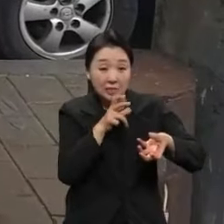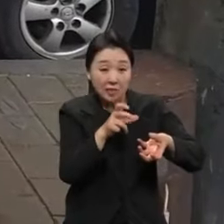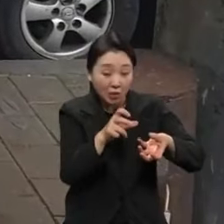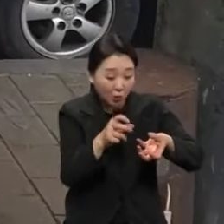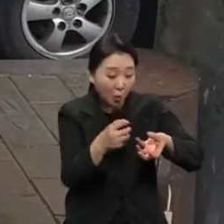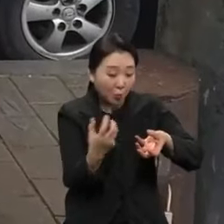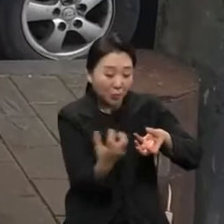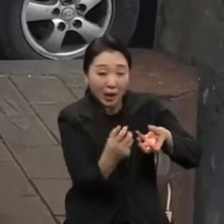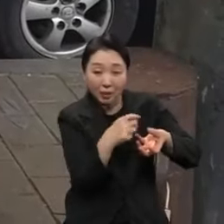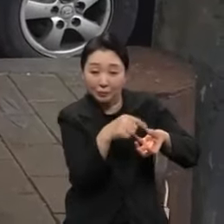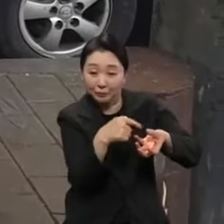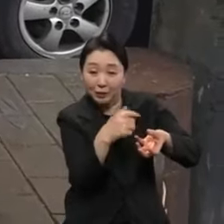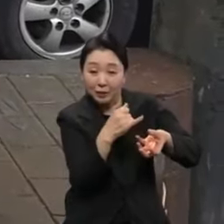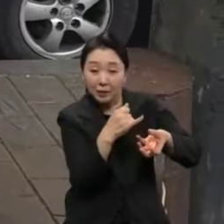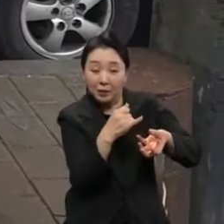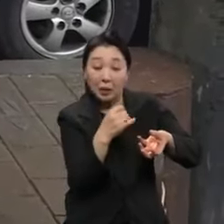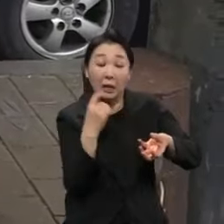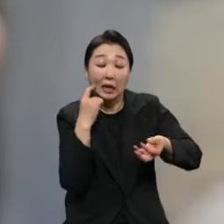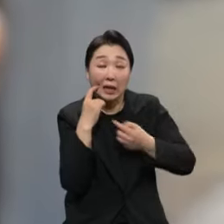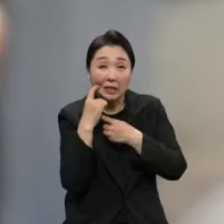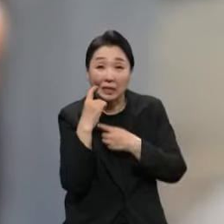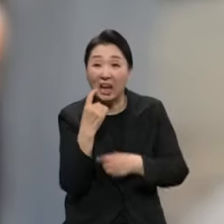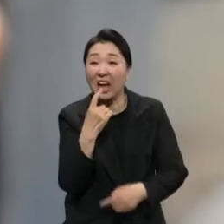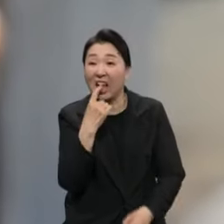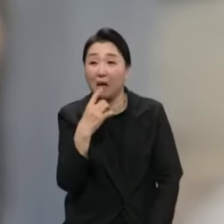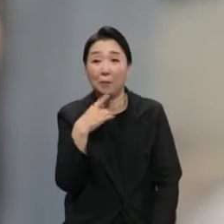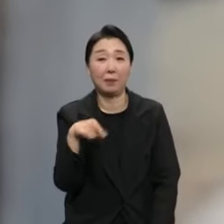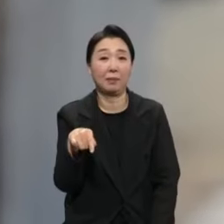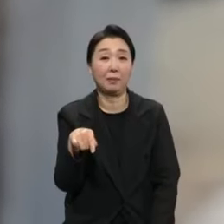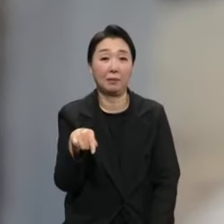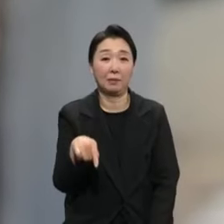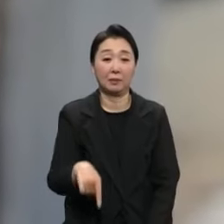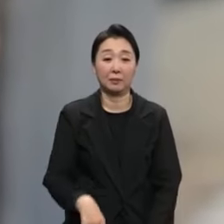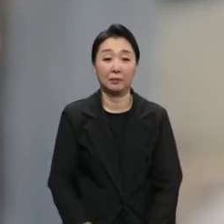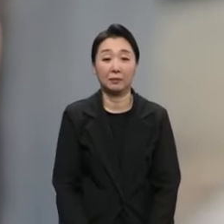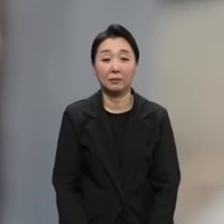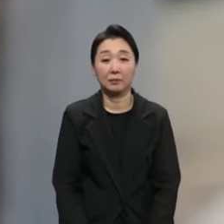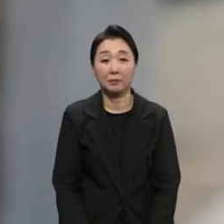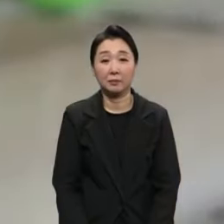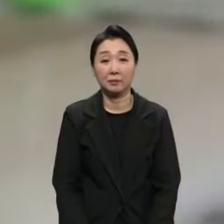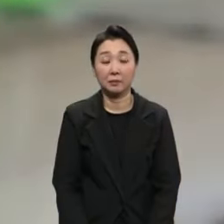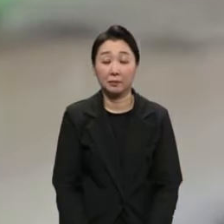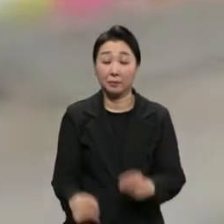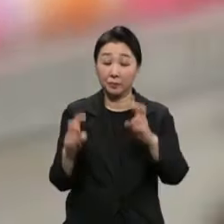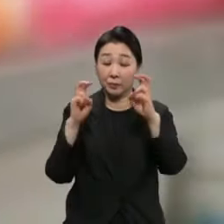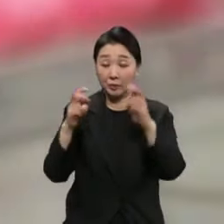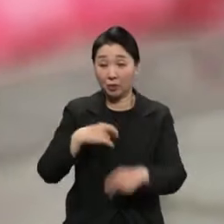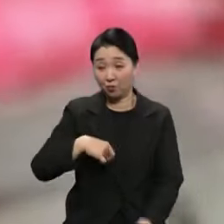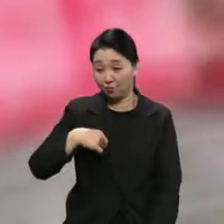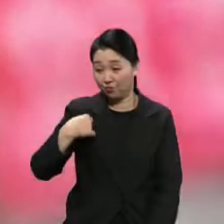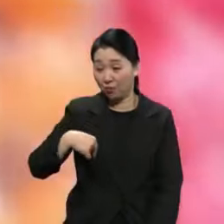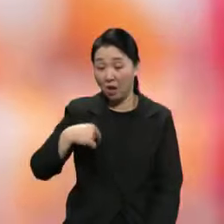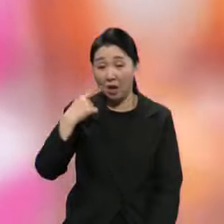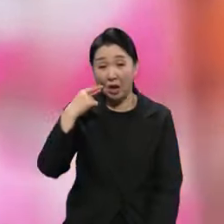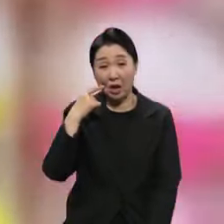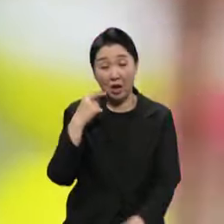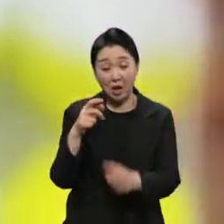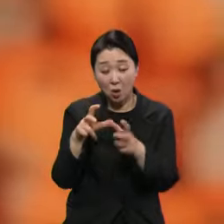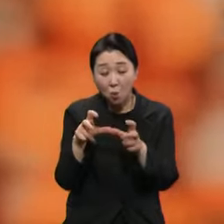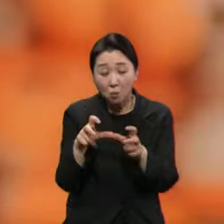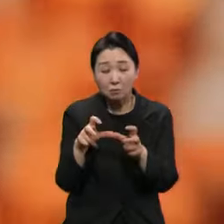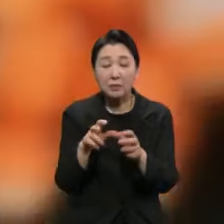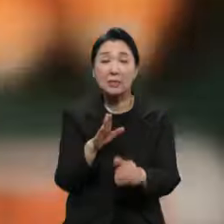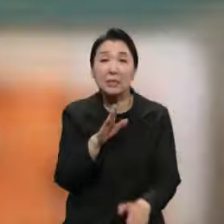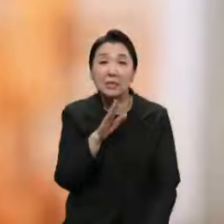겹겹이 쌓여 있는 반면에 가짜 골프공은 흰색으로만 되어 있습니다. 이 업체는 이런 중국산 가짜 골프공을 진품으로